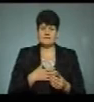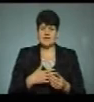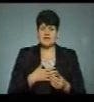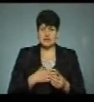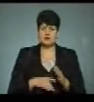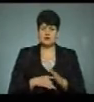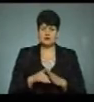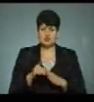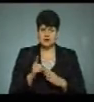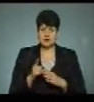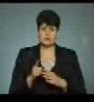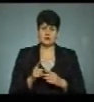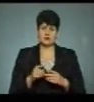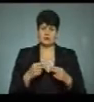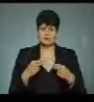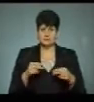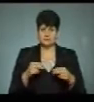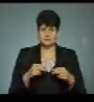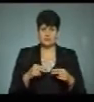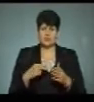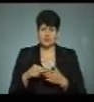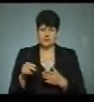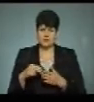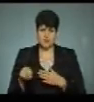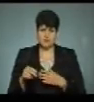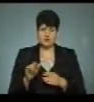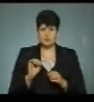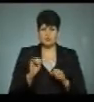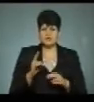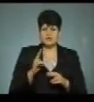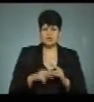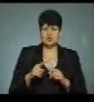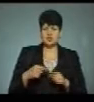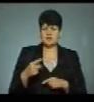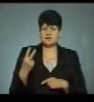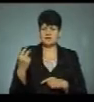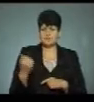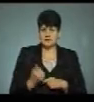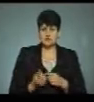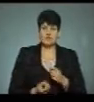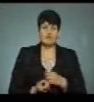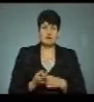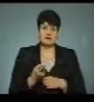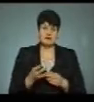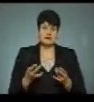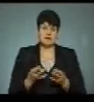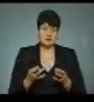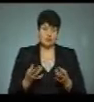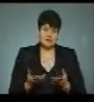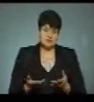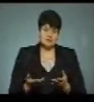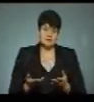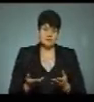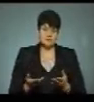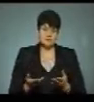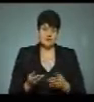тендеру, вона відповідно до термінів може бути завершена через 2 неділі, але якщо виникне така